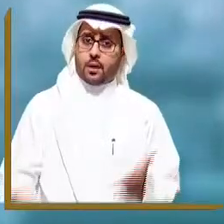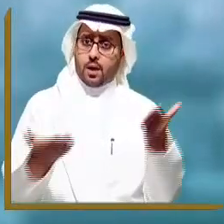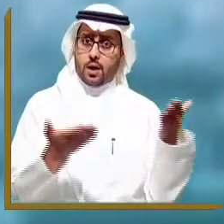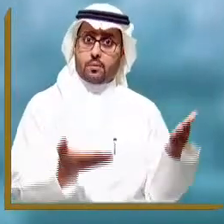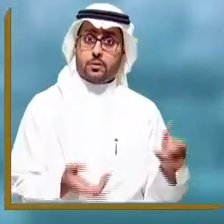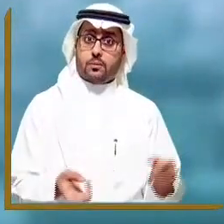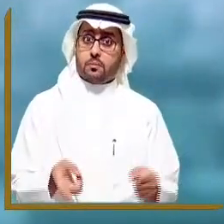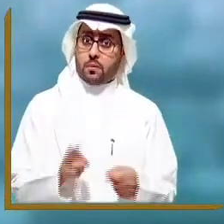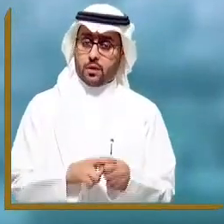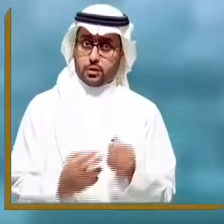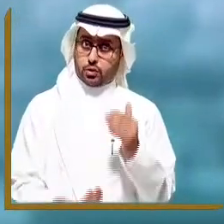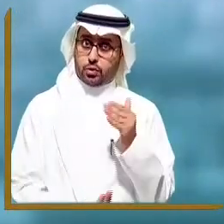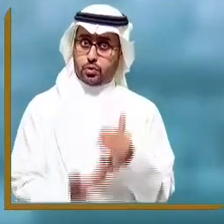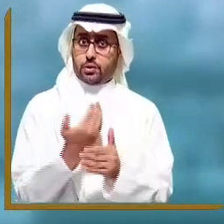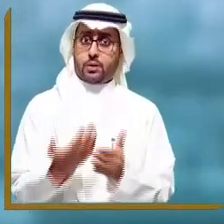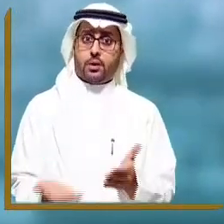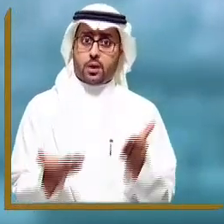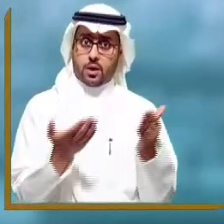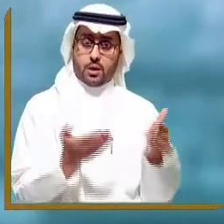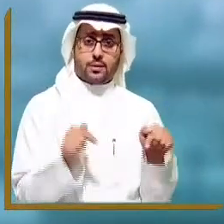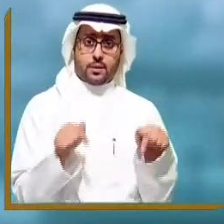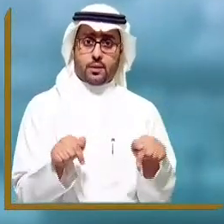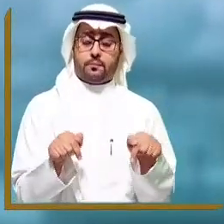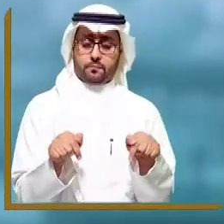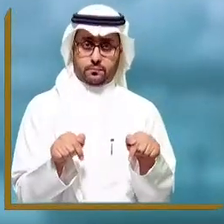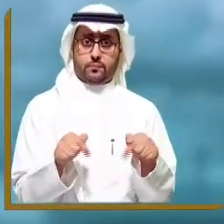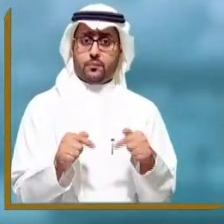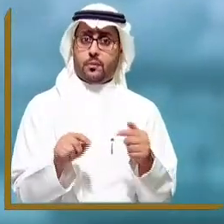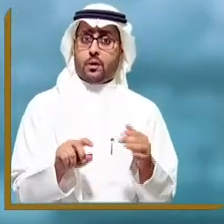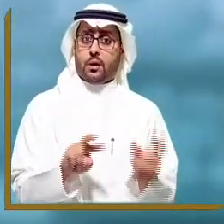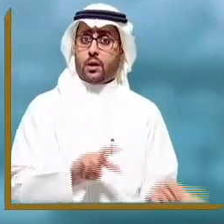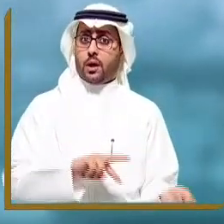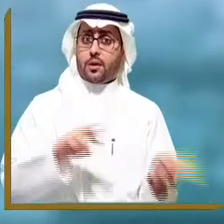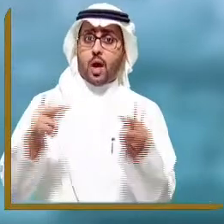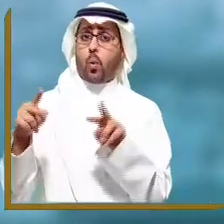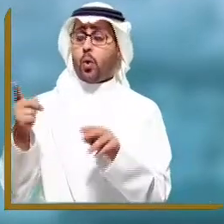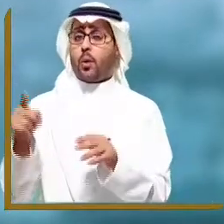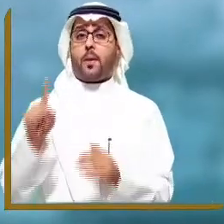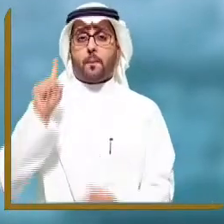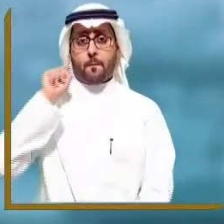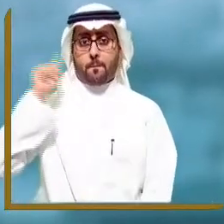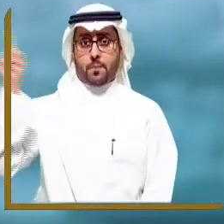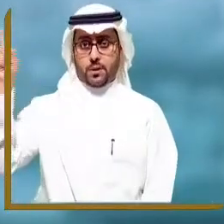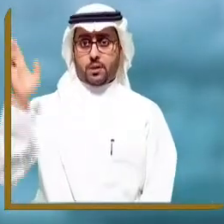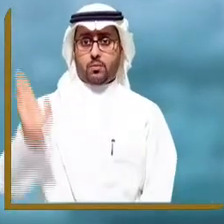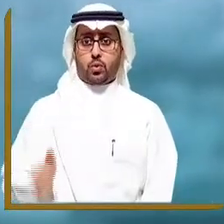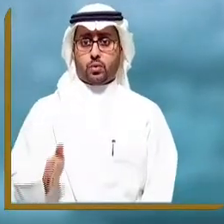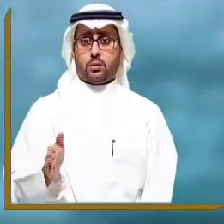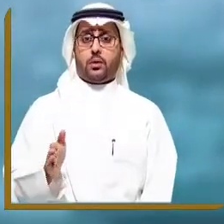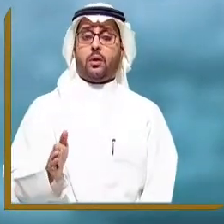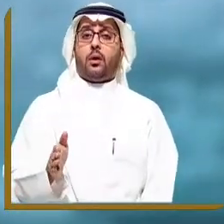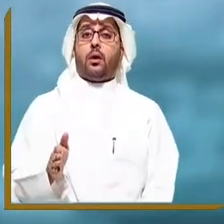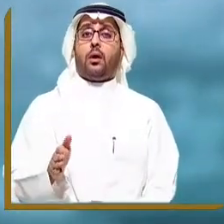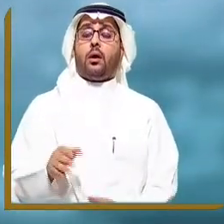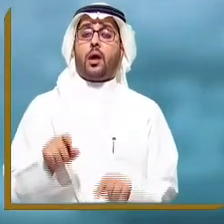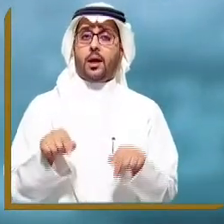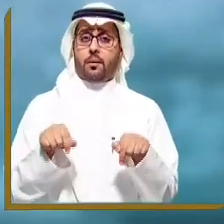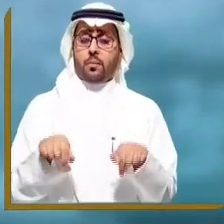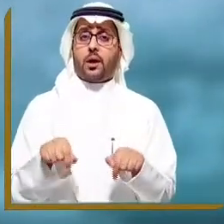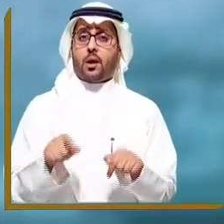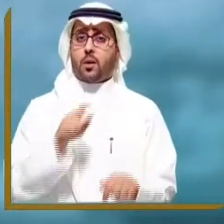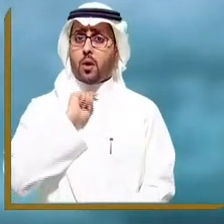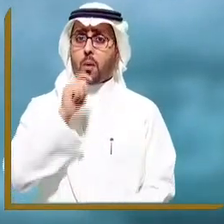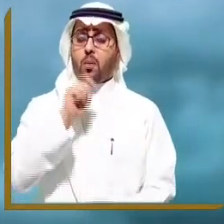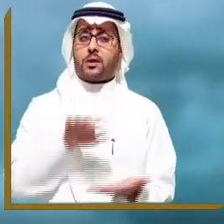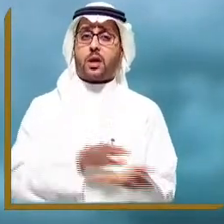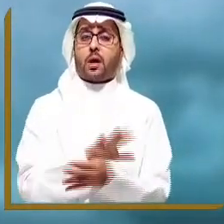أهلا بكم مشاهدينا الكرام، وأحييكم من جديد، ونتحول مباشرة إلى المدينة المنورة، حيث ينضم إلينا من هناك مراسل